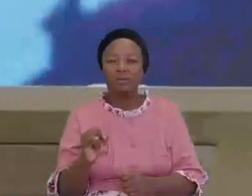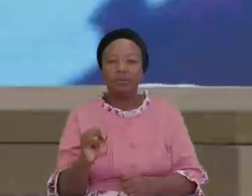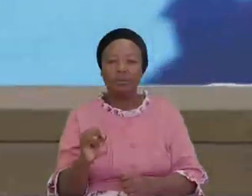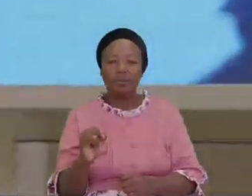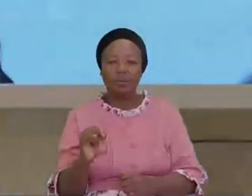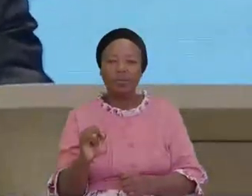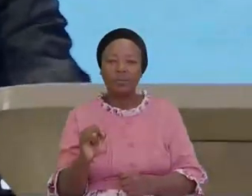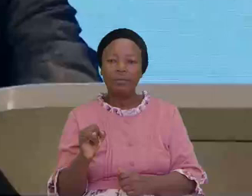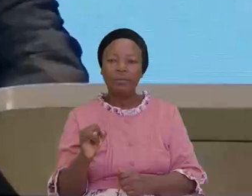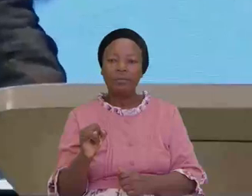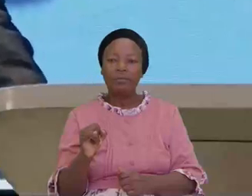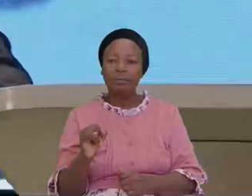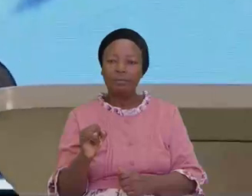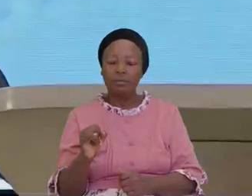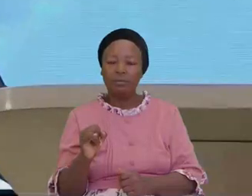l'accompagnent.